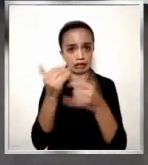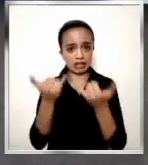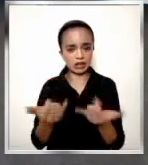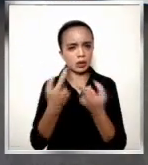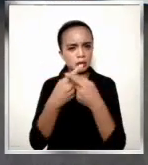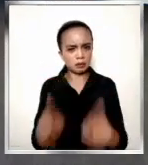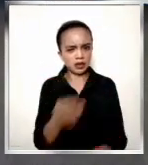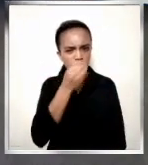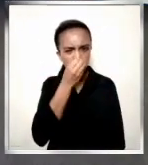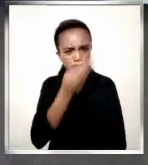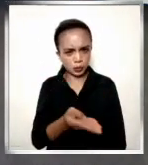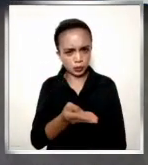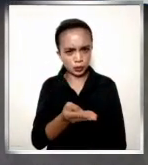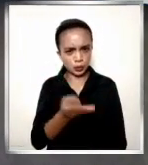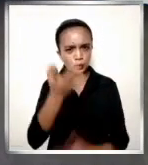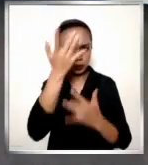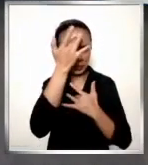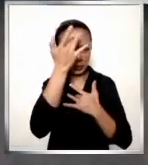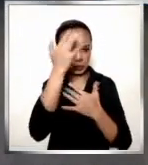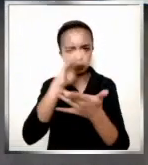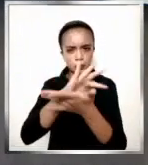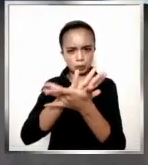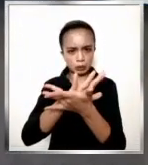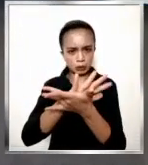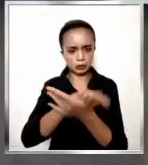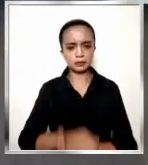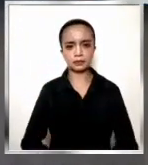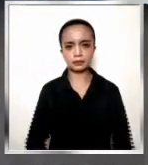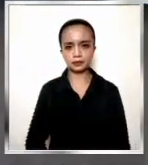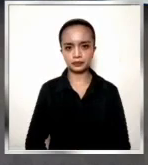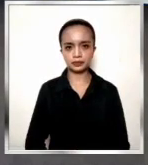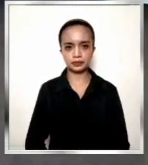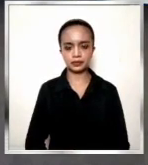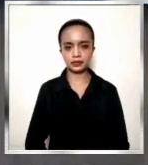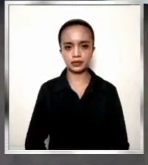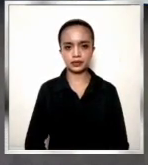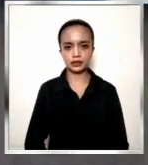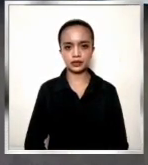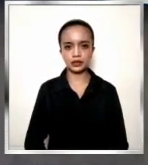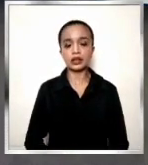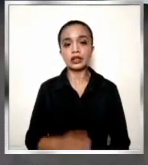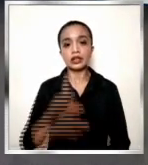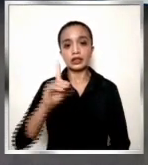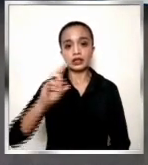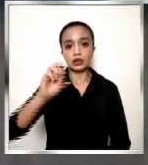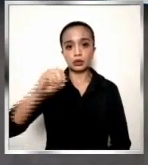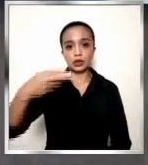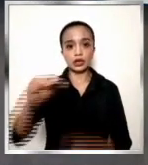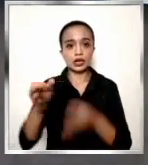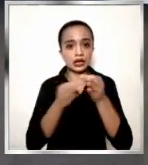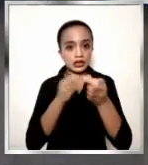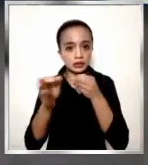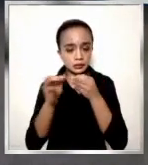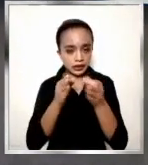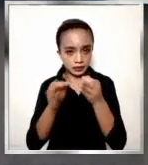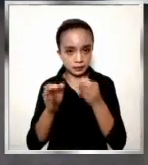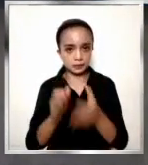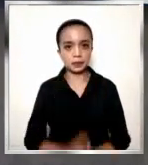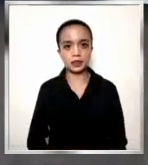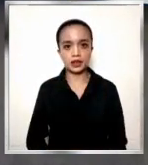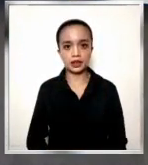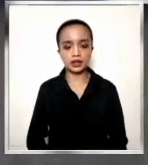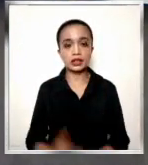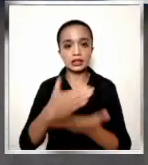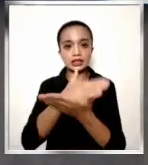ng mga aktibong kaso ng COVID-19 doon. Ang paliwanag naman ng Department of Health, hindi lang mga aktibong kaso ang